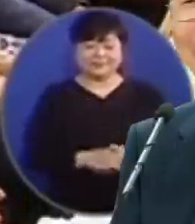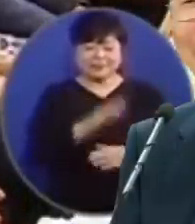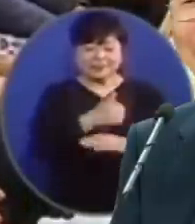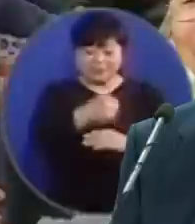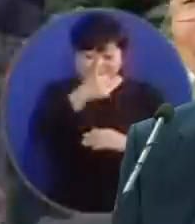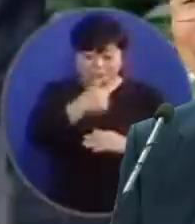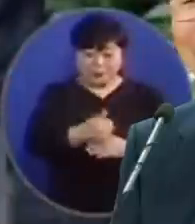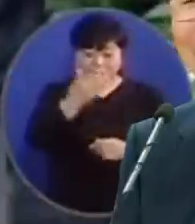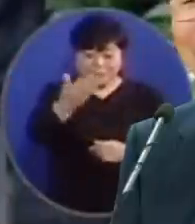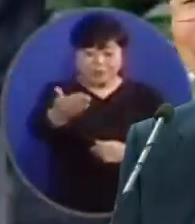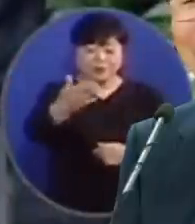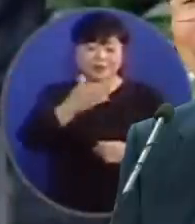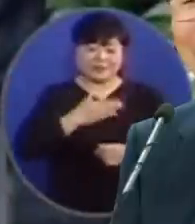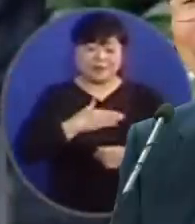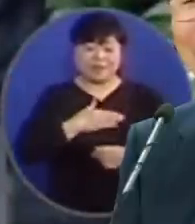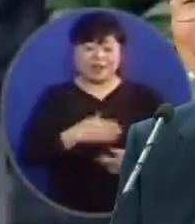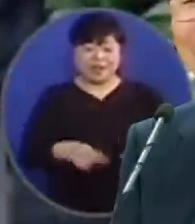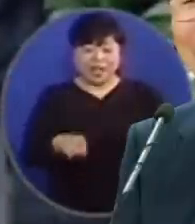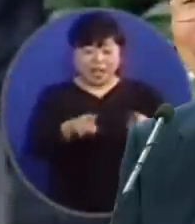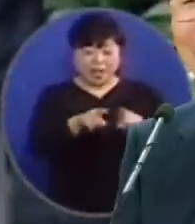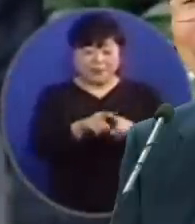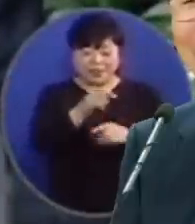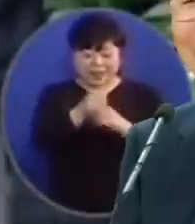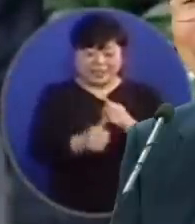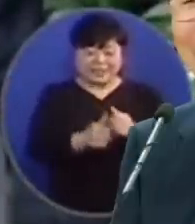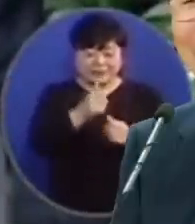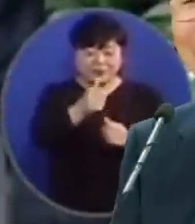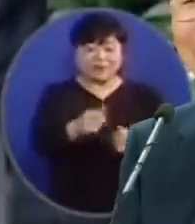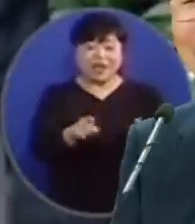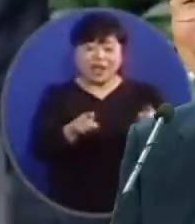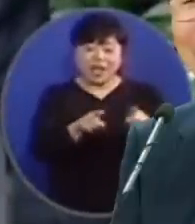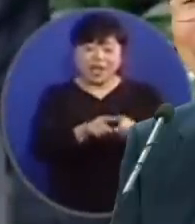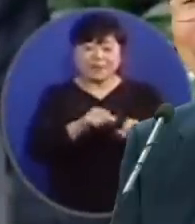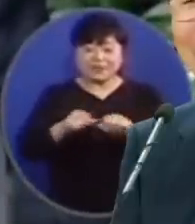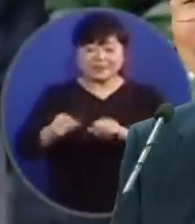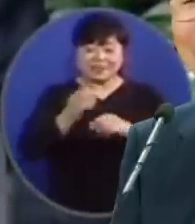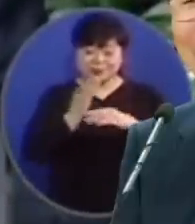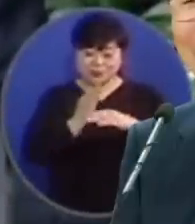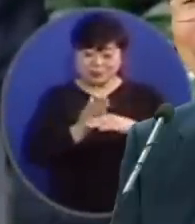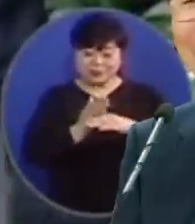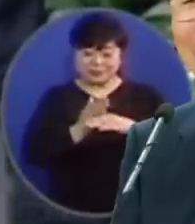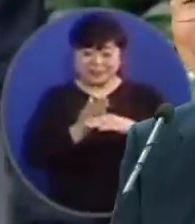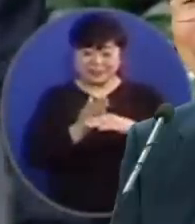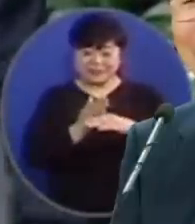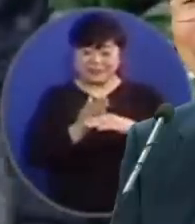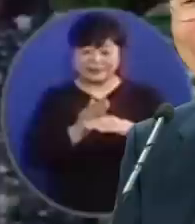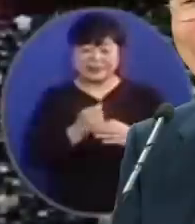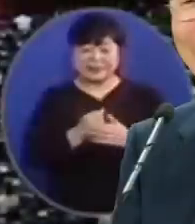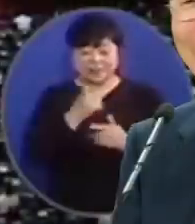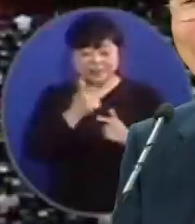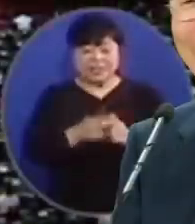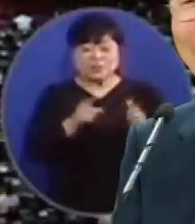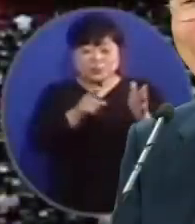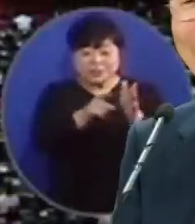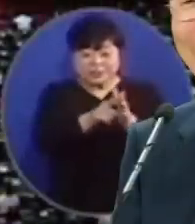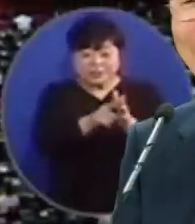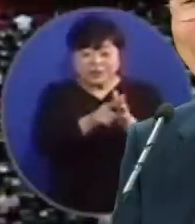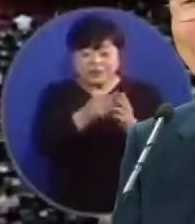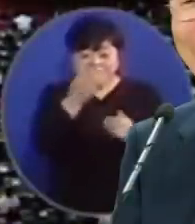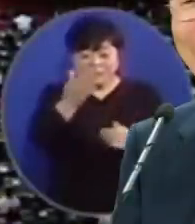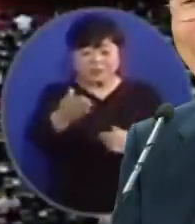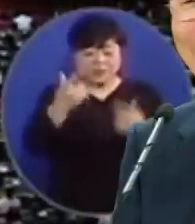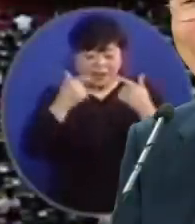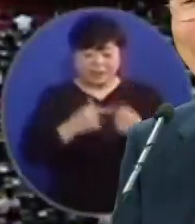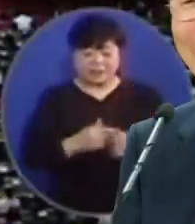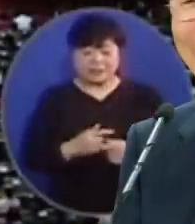그리스도는 여러분과 나를 더불어 하나님과 함께 역사하고 계신 것입니다. 그렇기 때문에 예수 믿는다는 것은 여러분